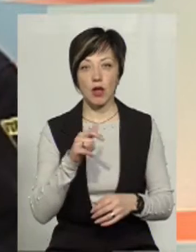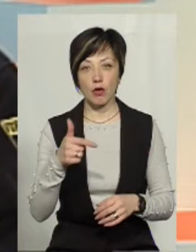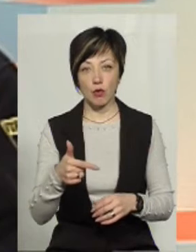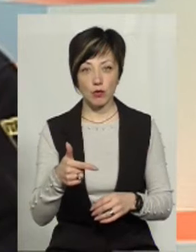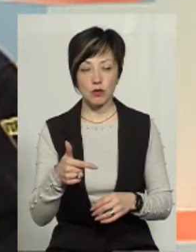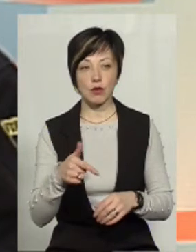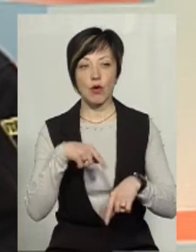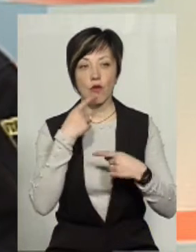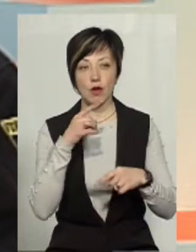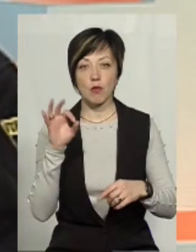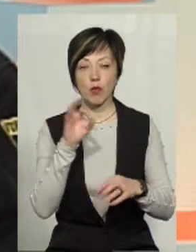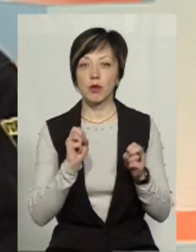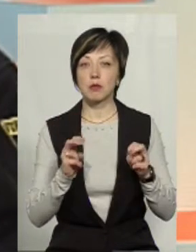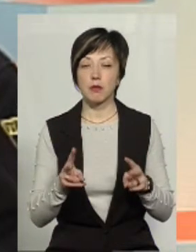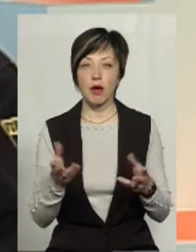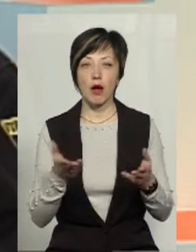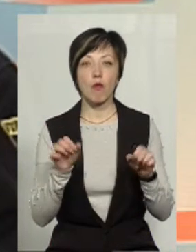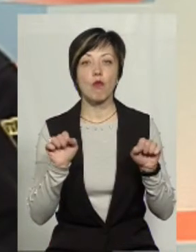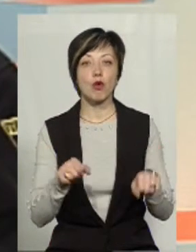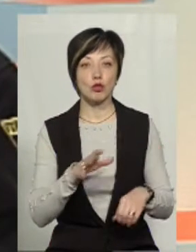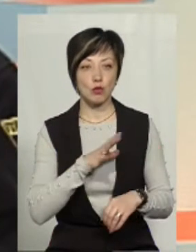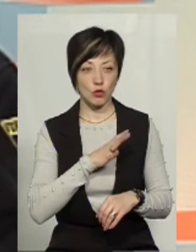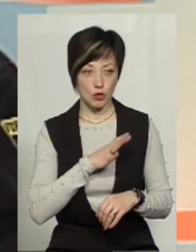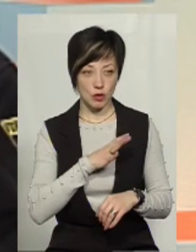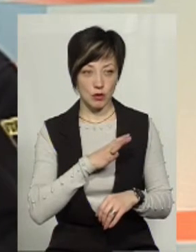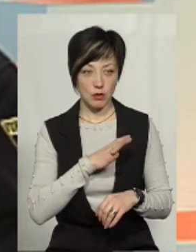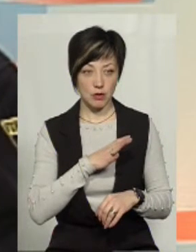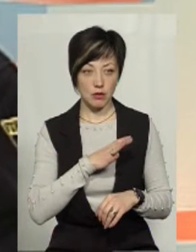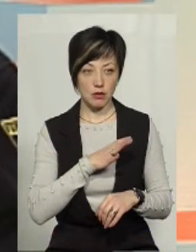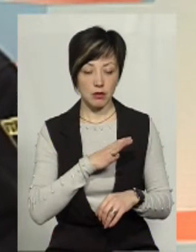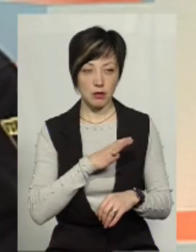Григорович Погорілець говорив про небезпеку, яка може бути,